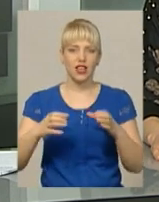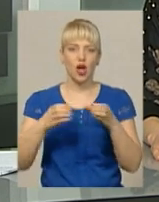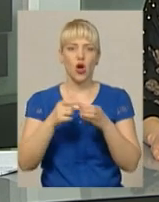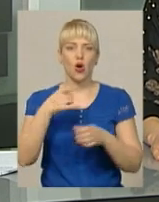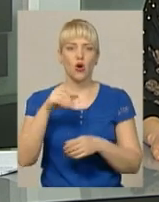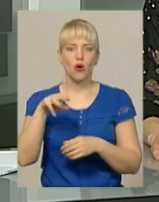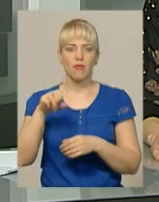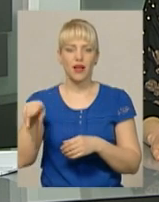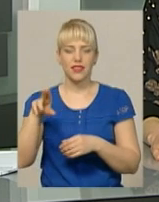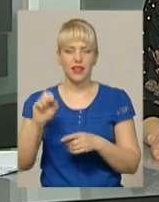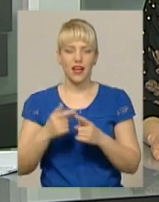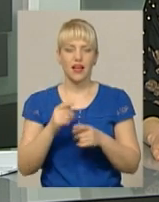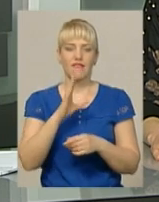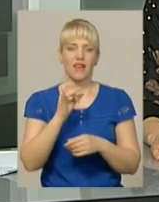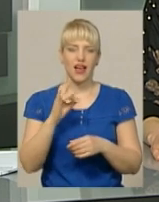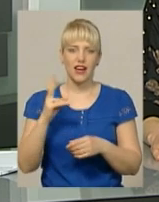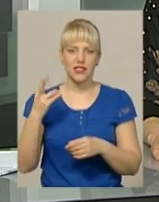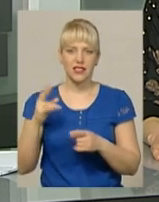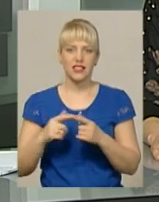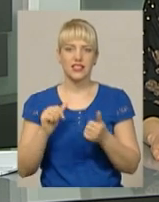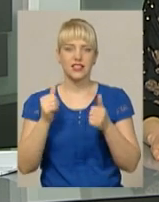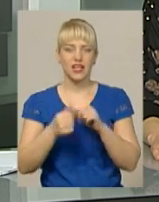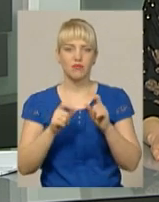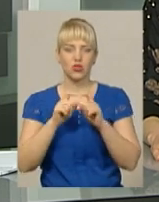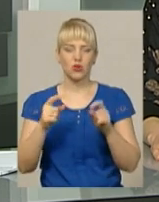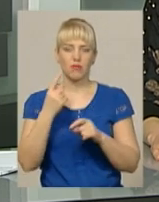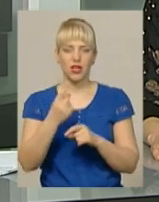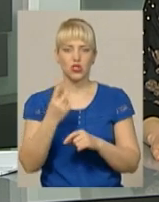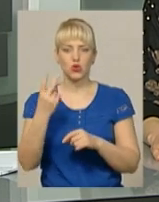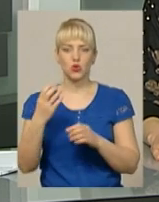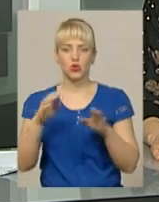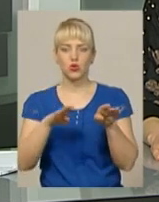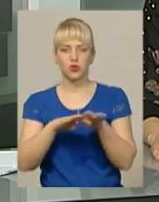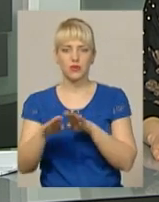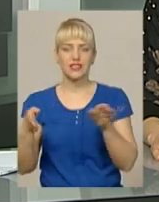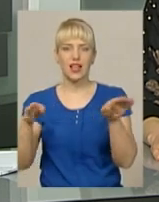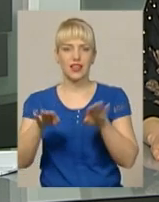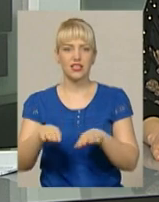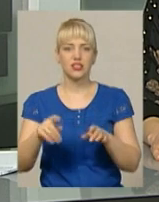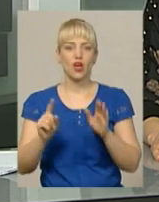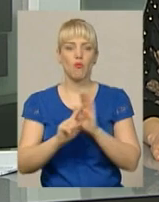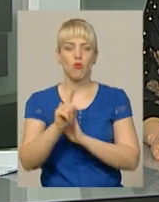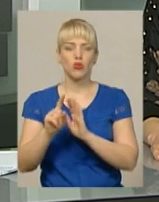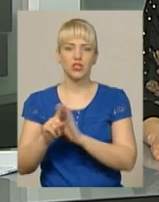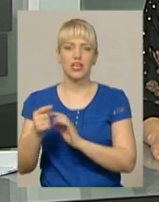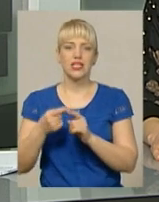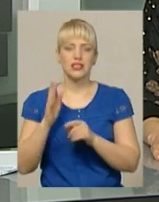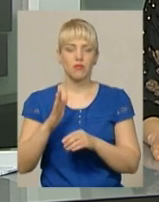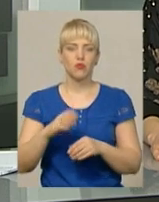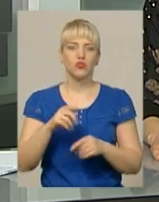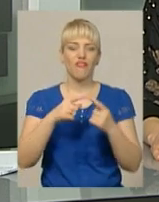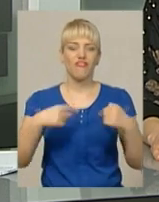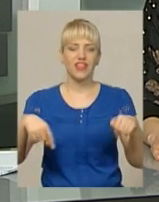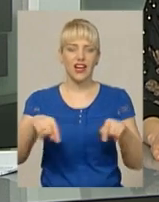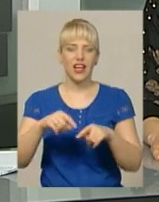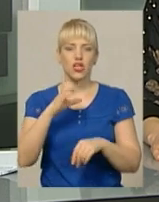населених пунктах замість загальноосвітніх та шкіл першого-другого ступенів залишаться початкові, які стануть філіями стовчинецької школи.